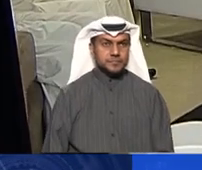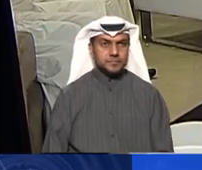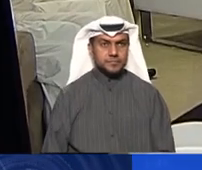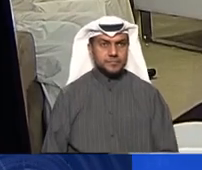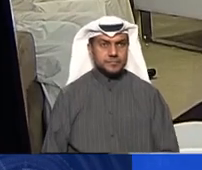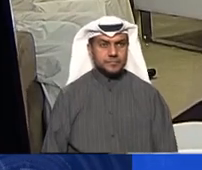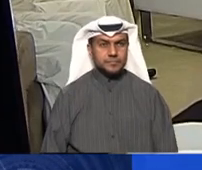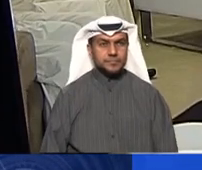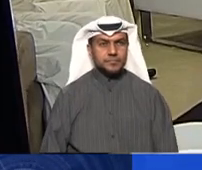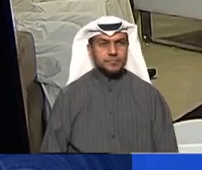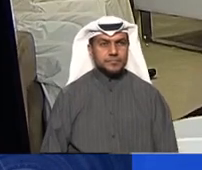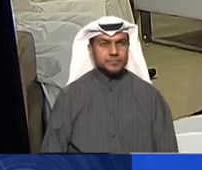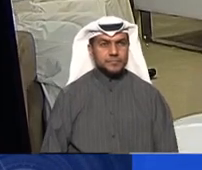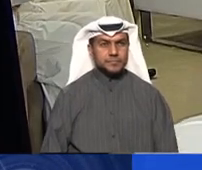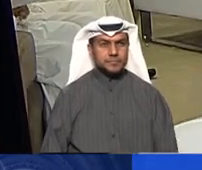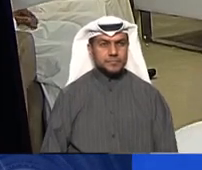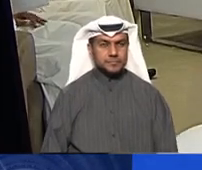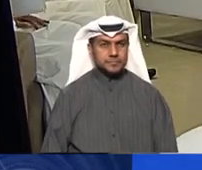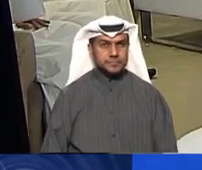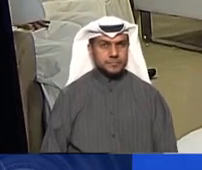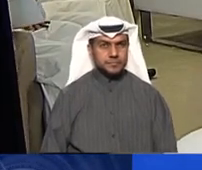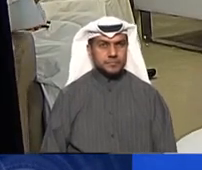شكرا. الآن بس الأسئلة، تفضلي.